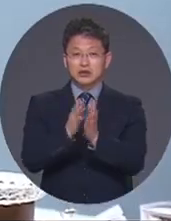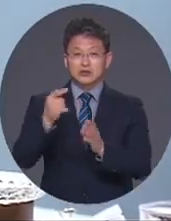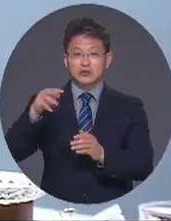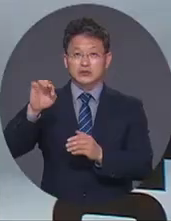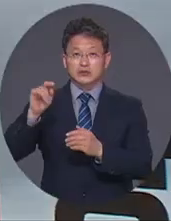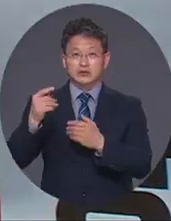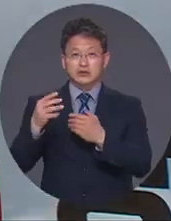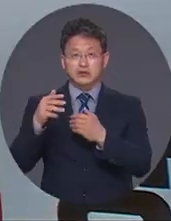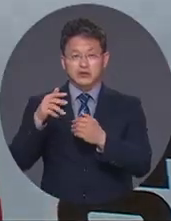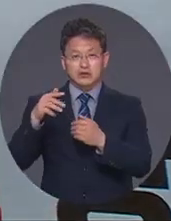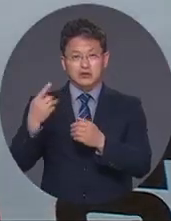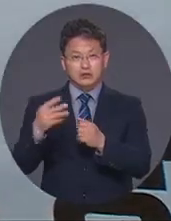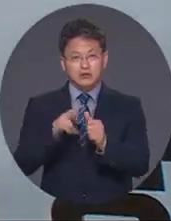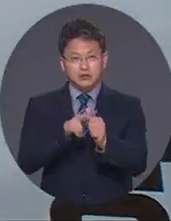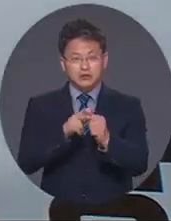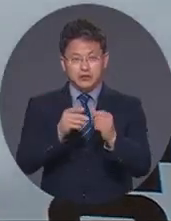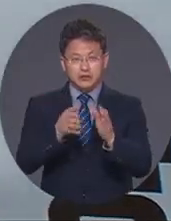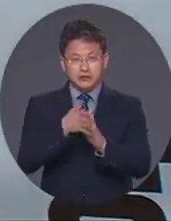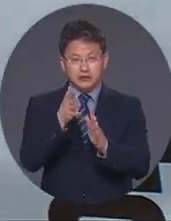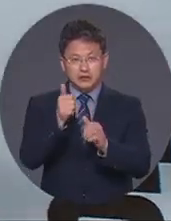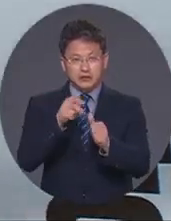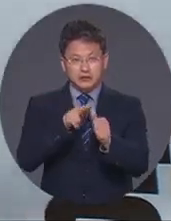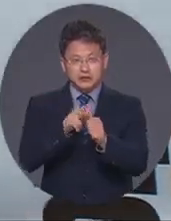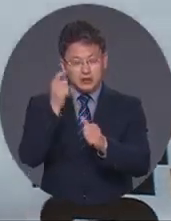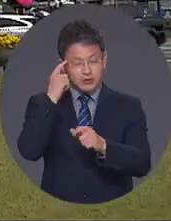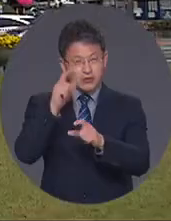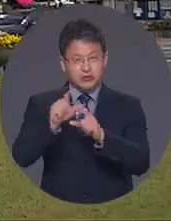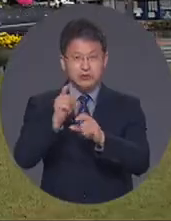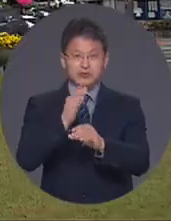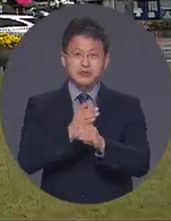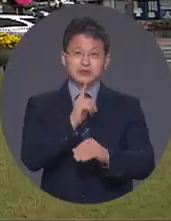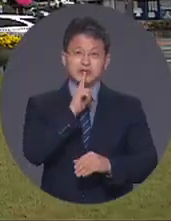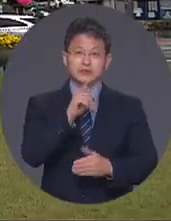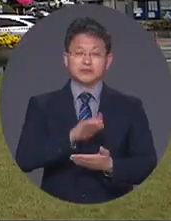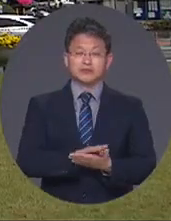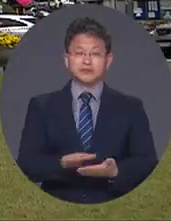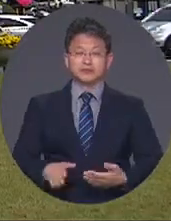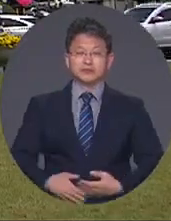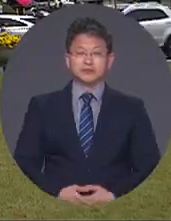창원시장 출마를 고심 중인 것으로 알려졌습니다. MBC 뉴스 정영민입니다.